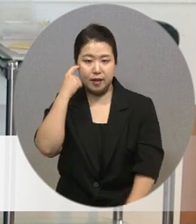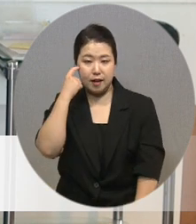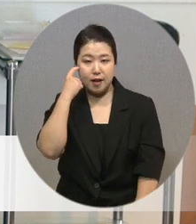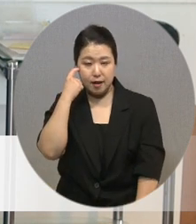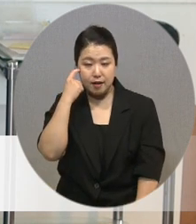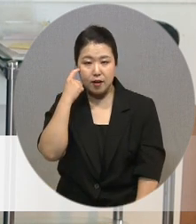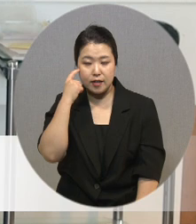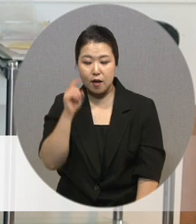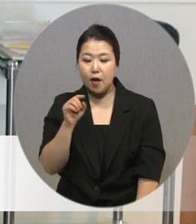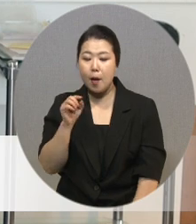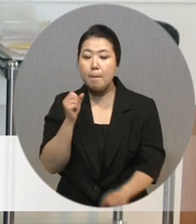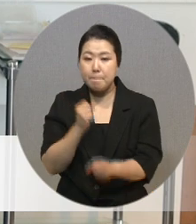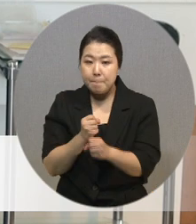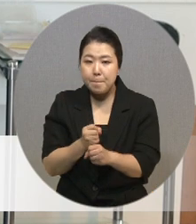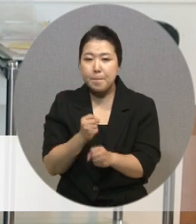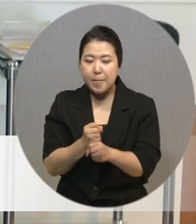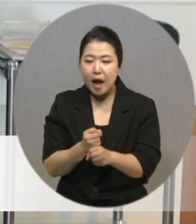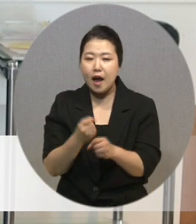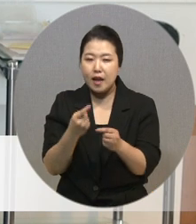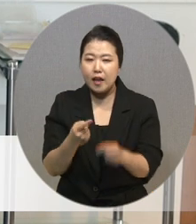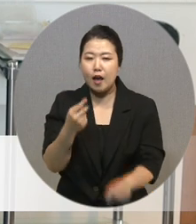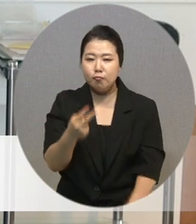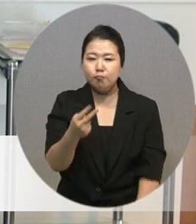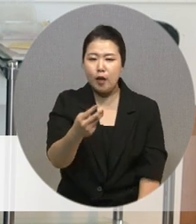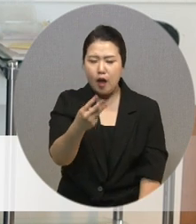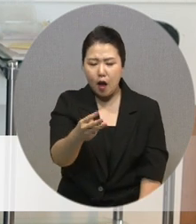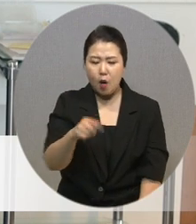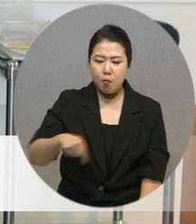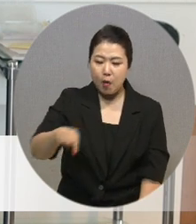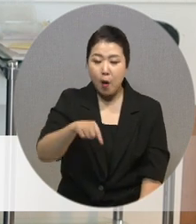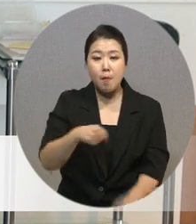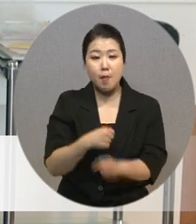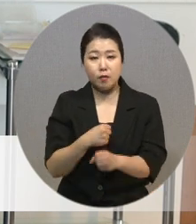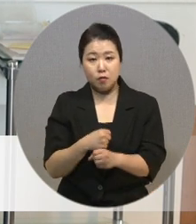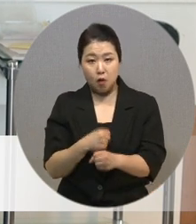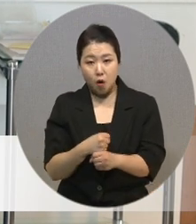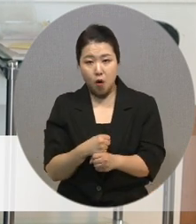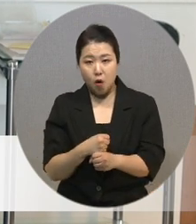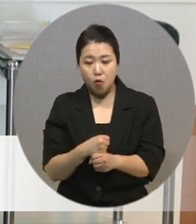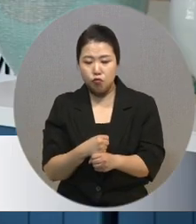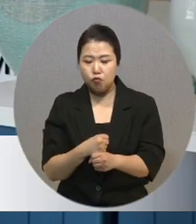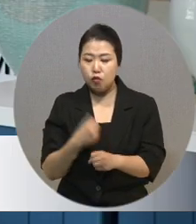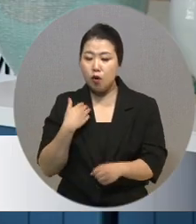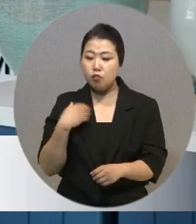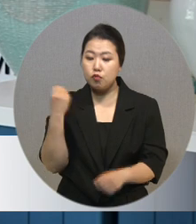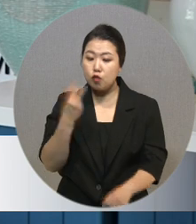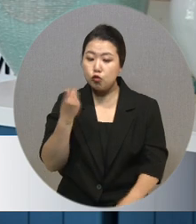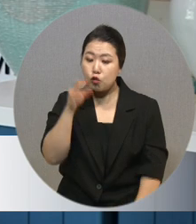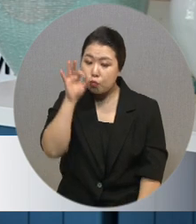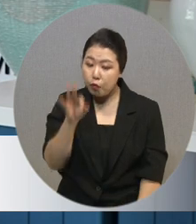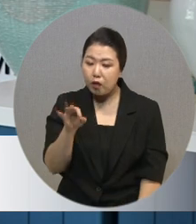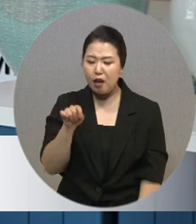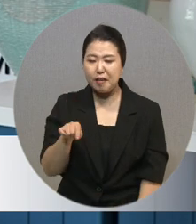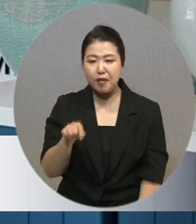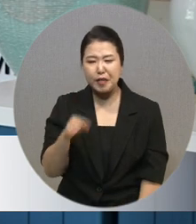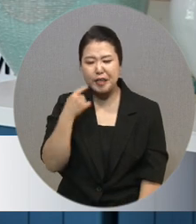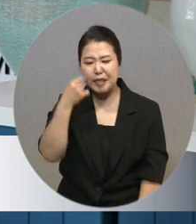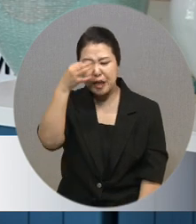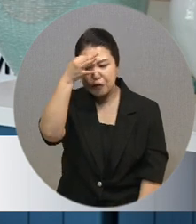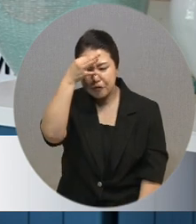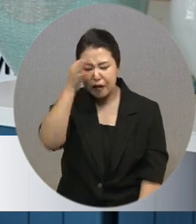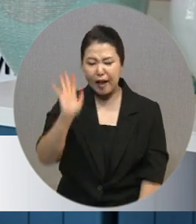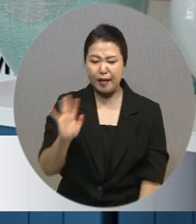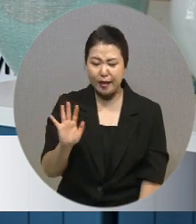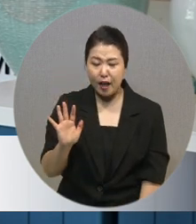하나씩 하나씩 만들어요 그 굳이 그거를 어 우리가 쉽게 접할 수 있다 그는 작품이 좀 저렴하다